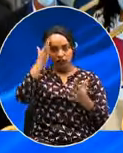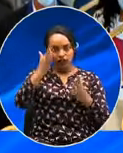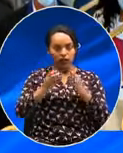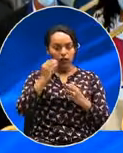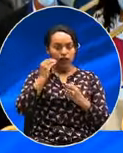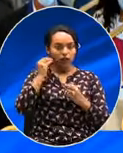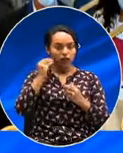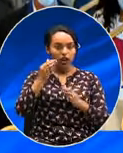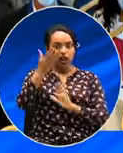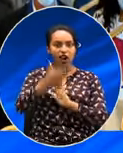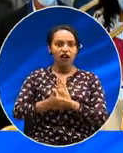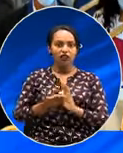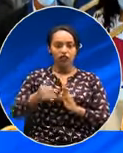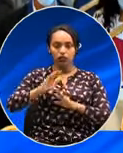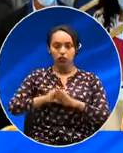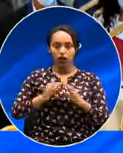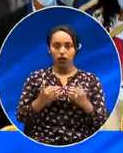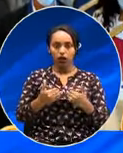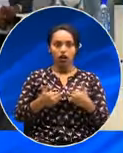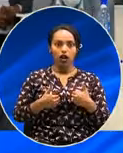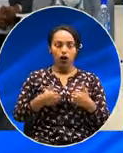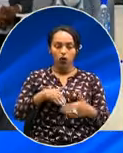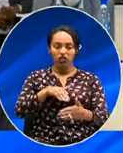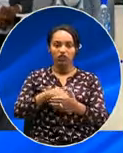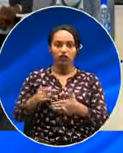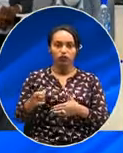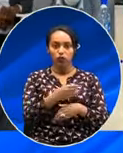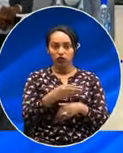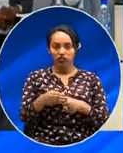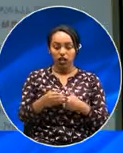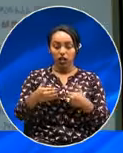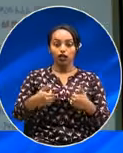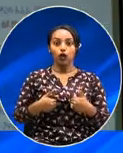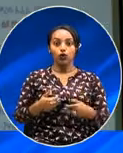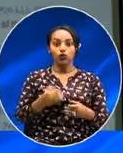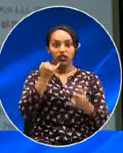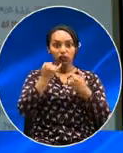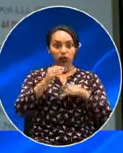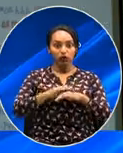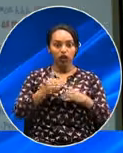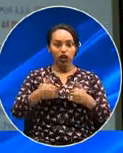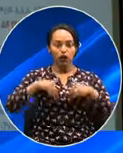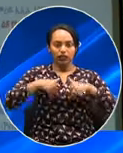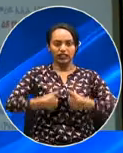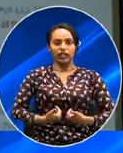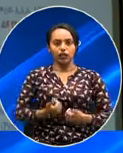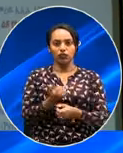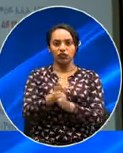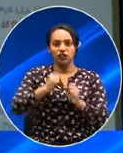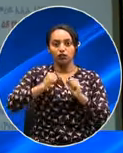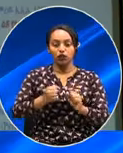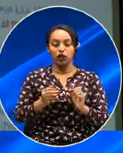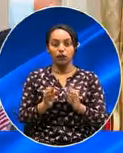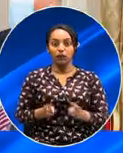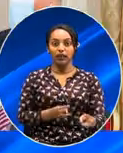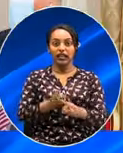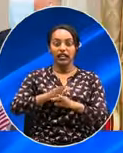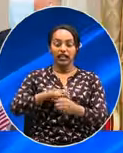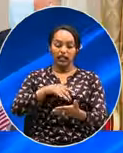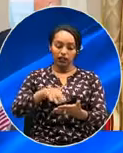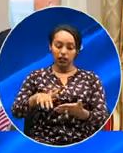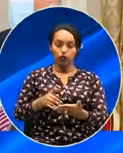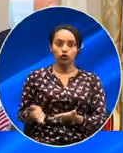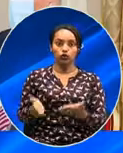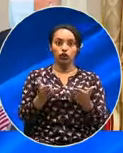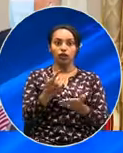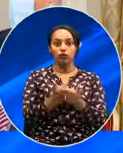ቤቶች የፍርድ አፈጻጸም ላይ ያለው መስተጓጎልና ያሉ በደንበኞች ላይ ያሉ እንግልቶች መቅረፍ በሚቻልበት መንገድ ላይም